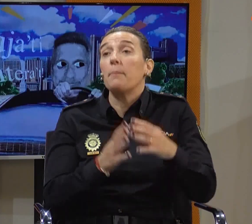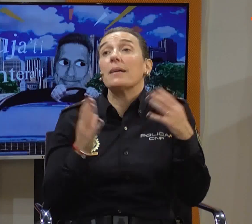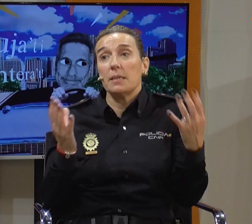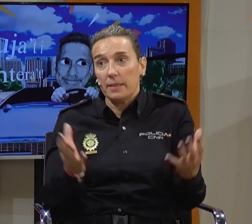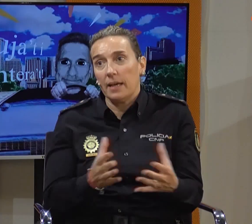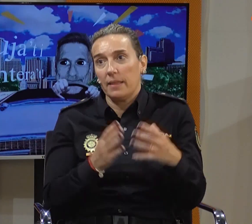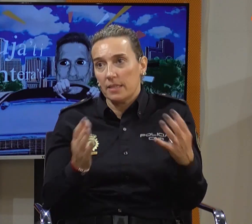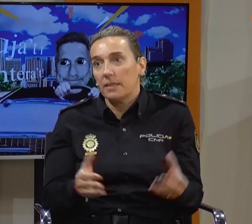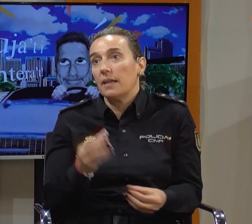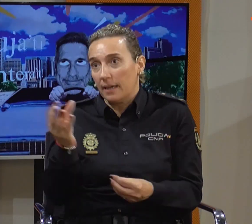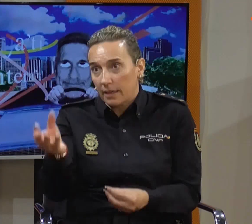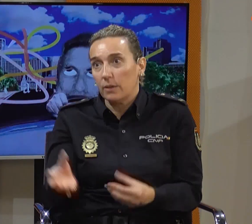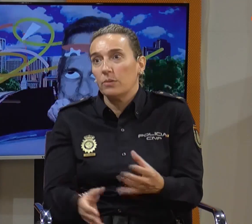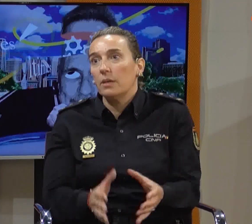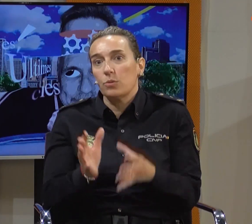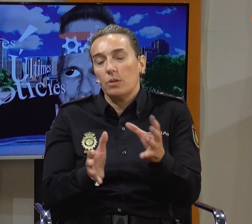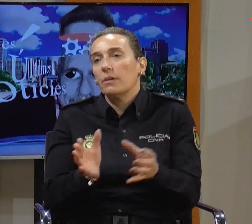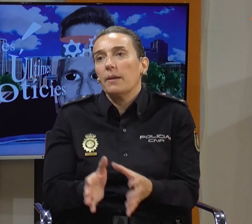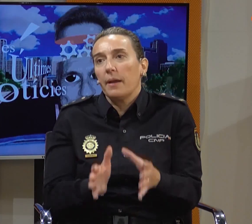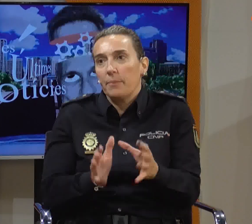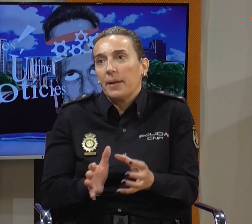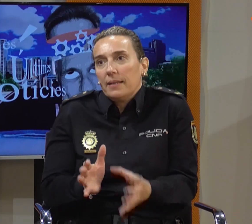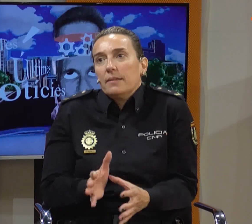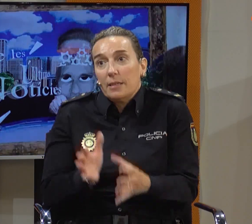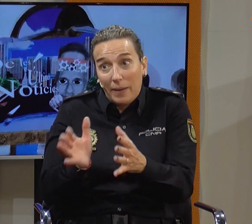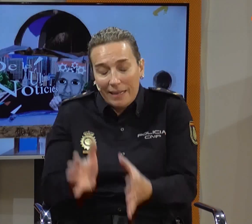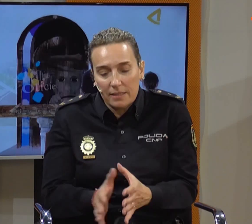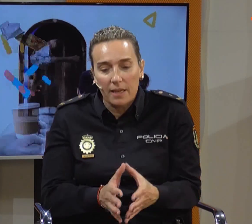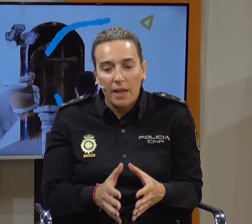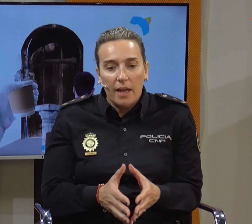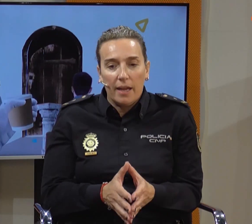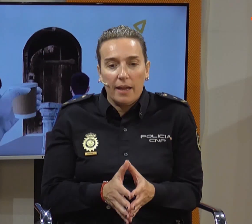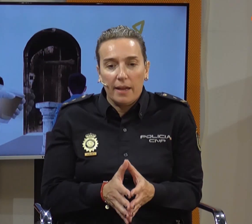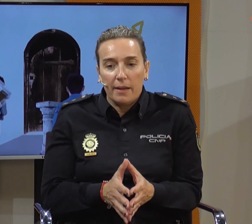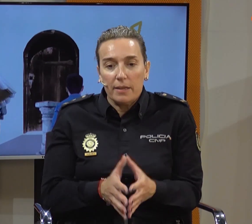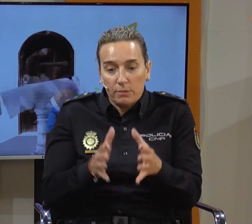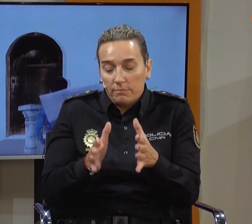de massivitat, de gent al carrer, com dius, no? Has parlat